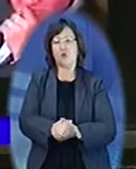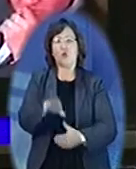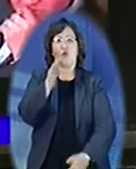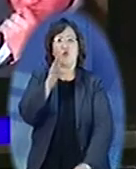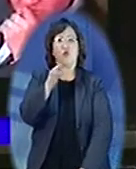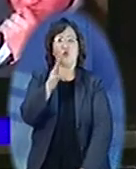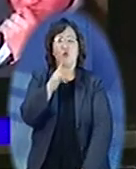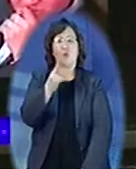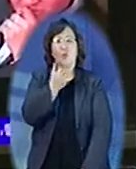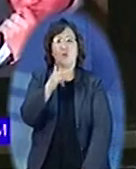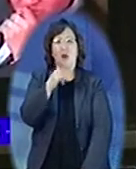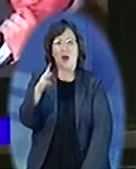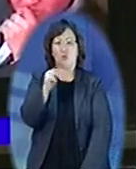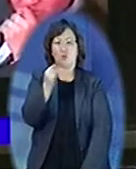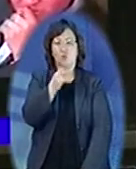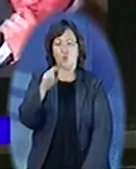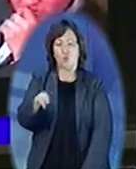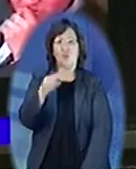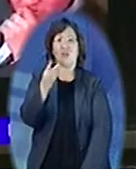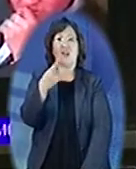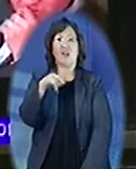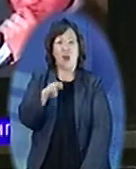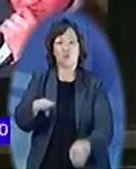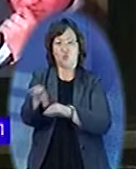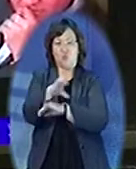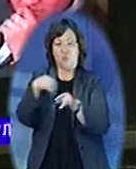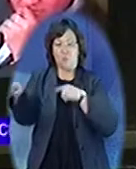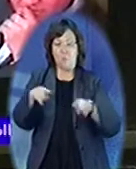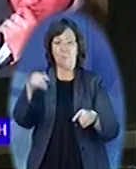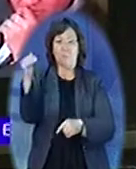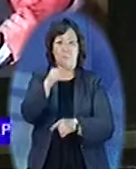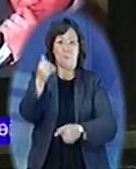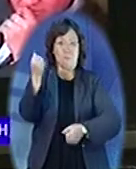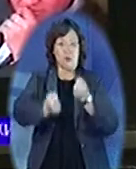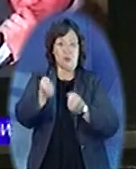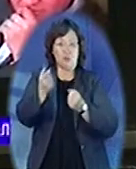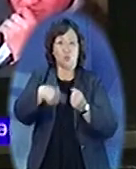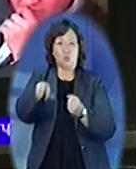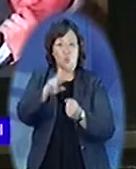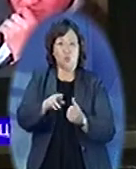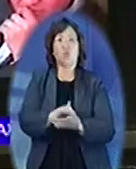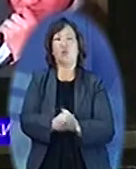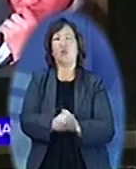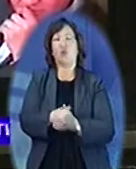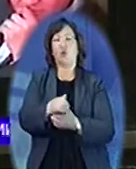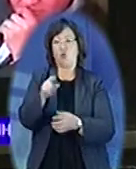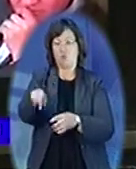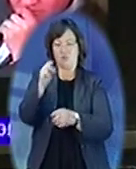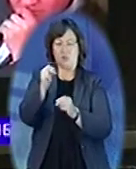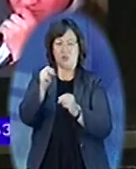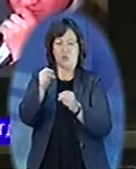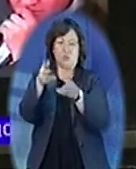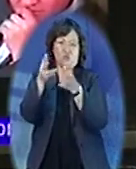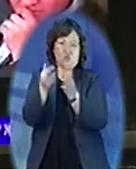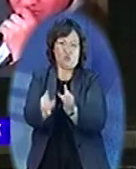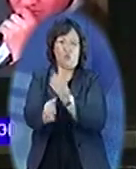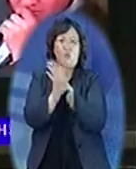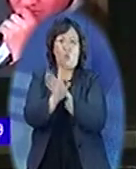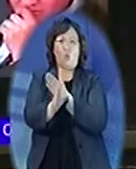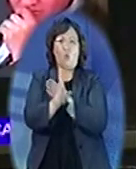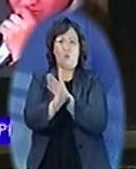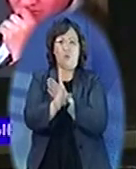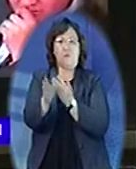өндөрлөн чулууд тариат сумдуудын одоо автомашинууд бол одоо норм төлөвлөгөөнд дуусцсан. Одоо бас